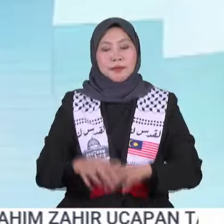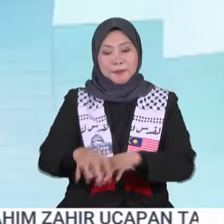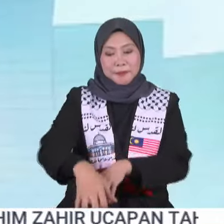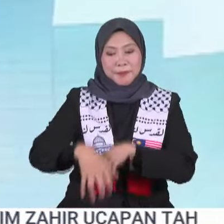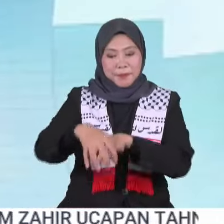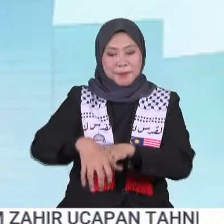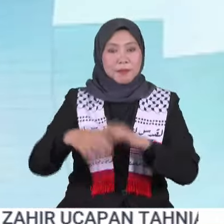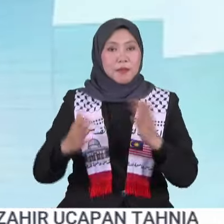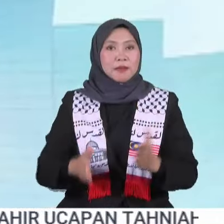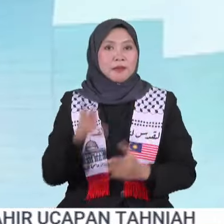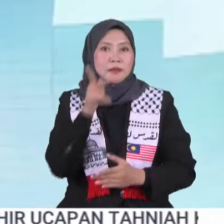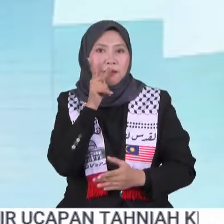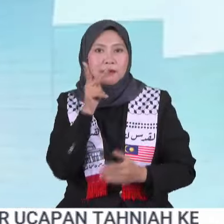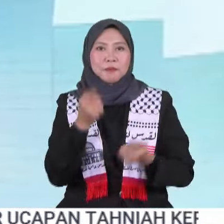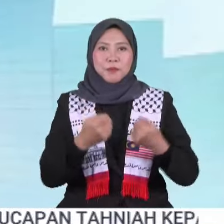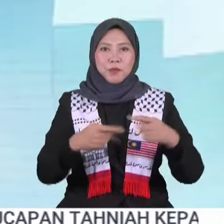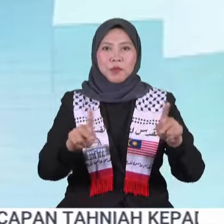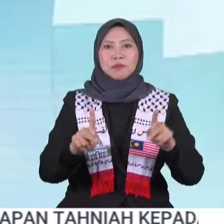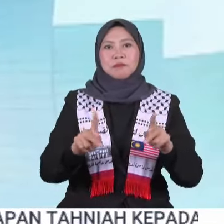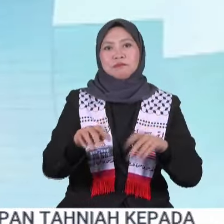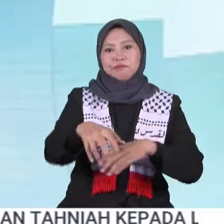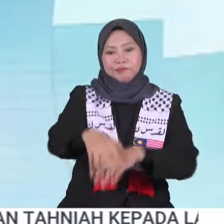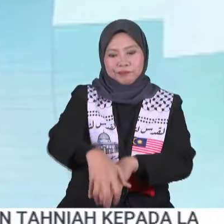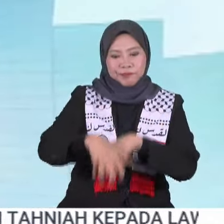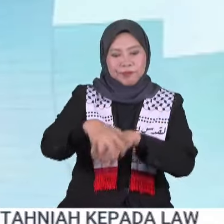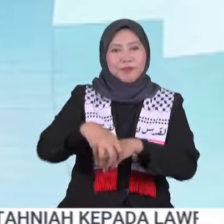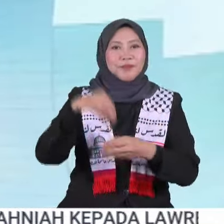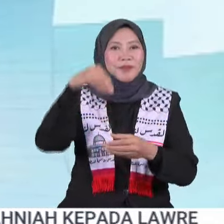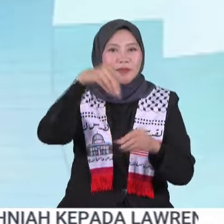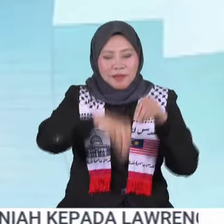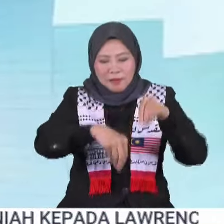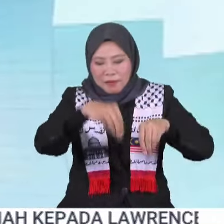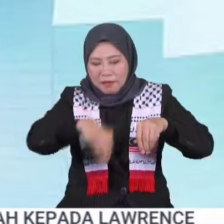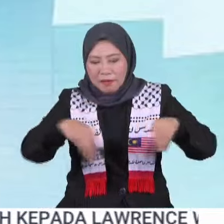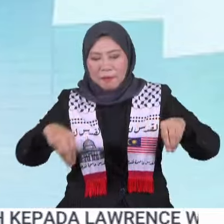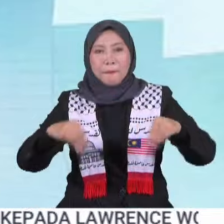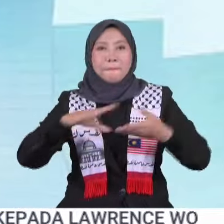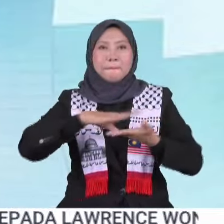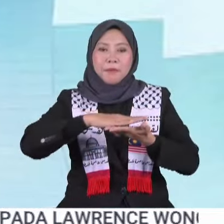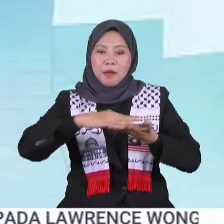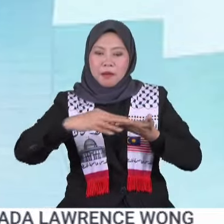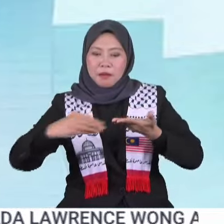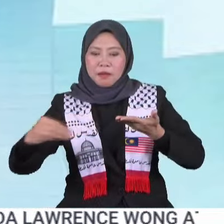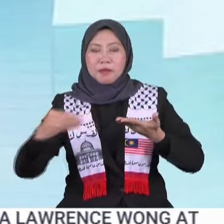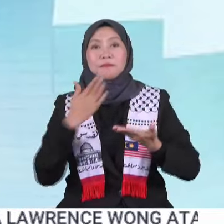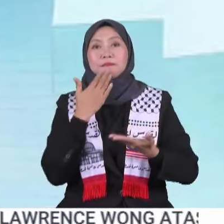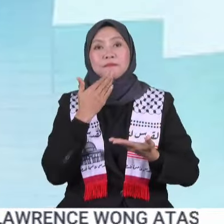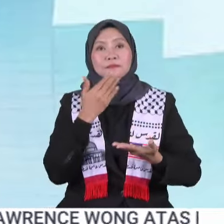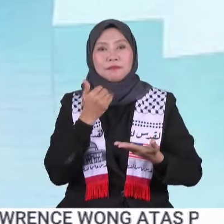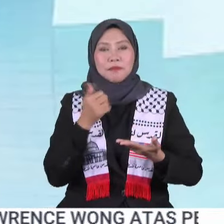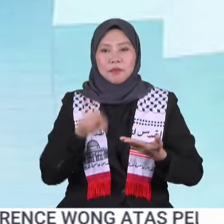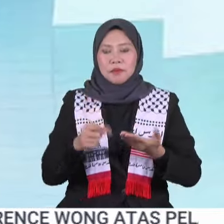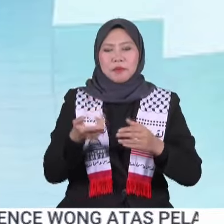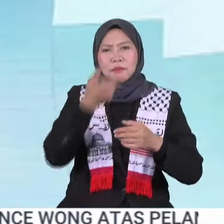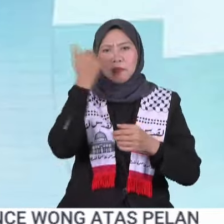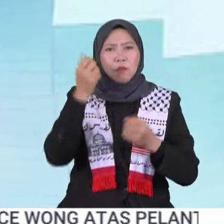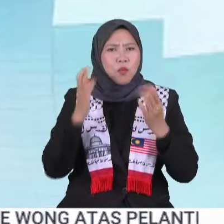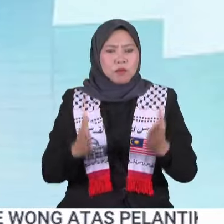Petani di Kedah disaran ambil peluang mengusahakan tanaman mangga harum manis yang menawarkan pulangan tinggi kerana permintaannya yang meningkat.